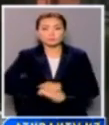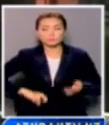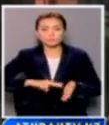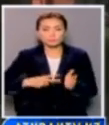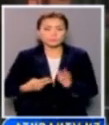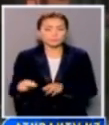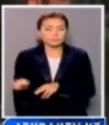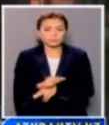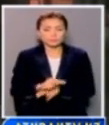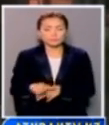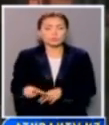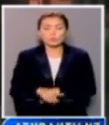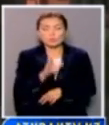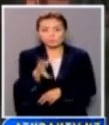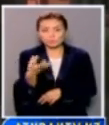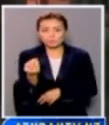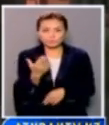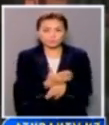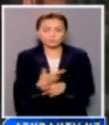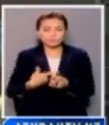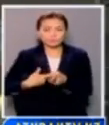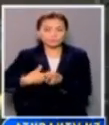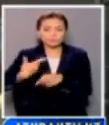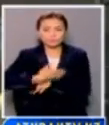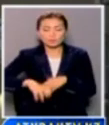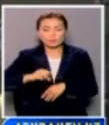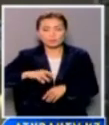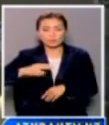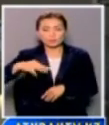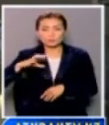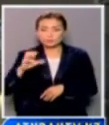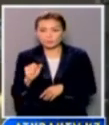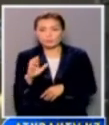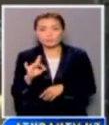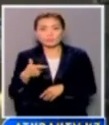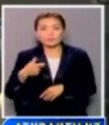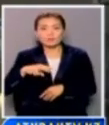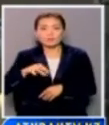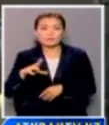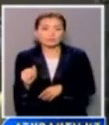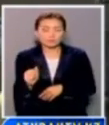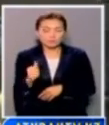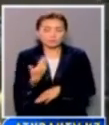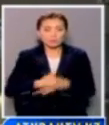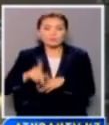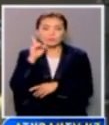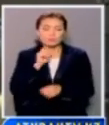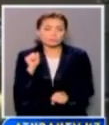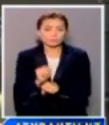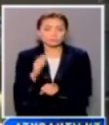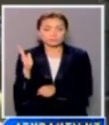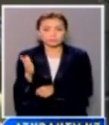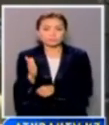планируется проведение ремонтных дорог. Также на пересечении улиц Амандосова-Бергалеева будет временно приостановлено движение